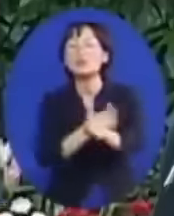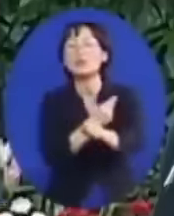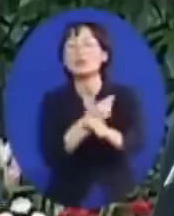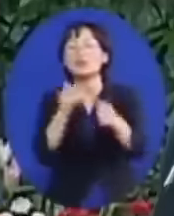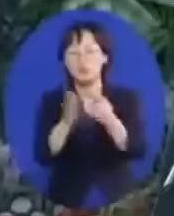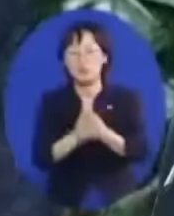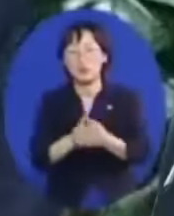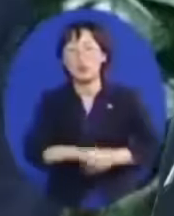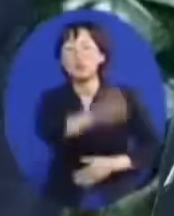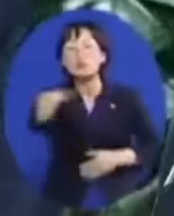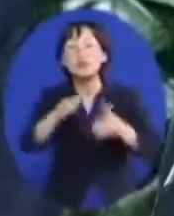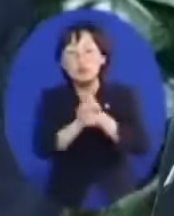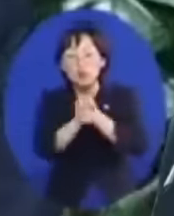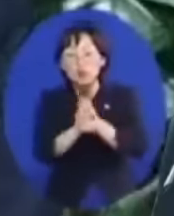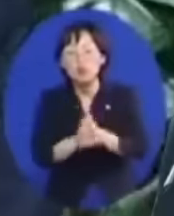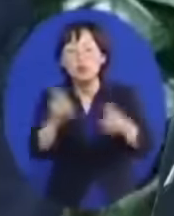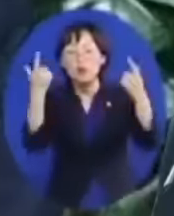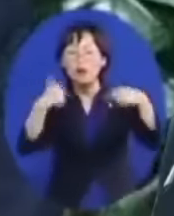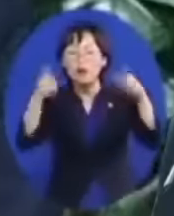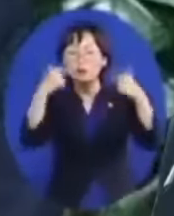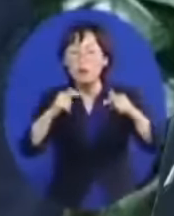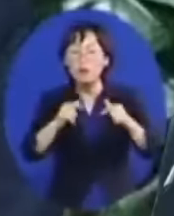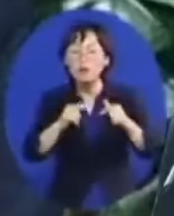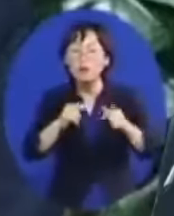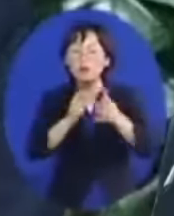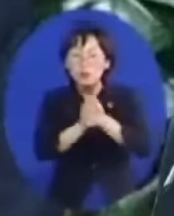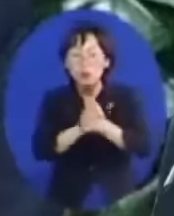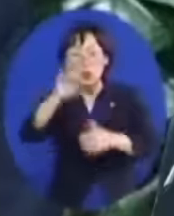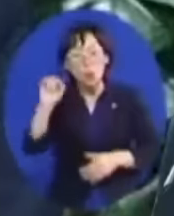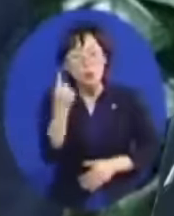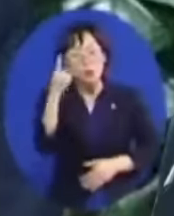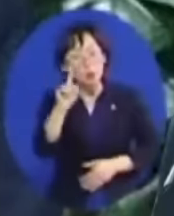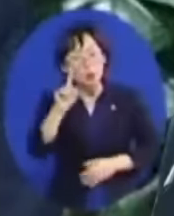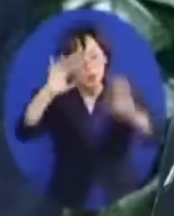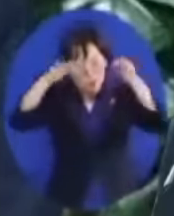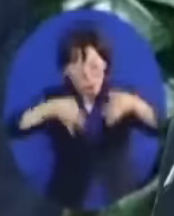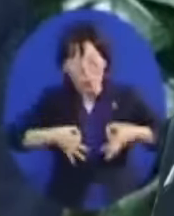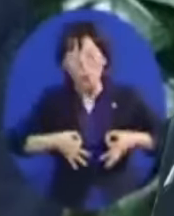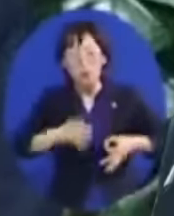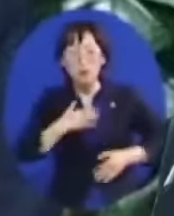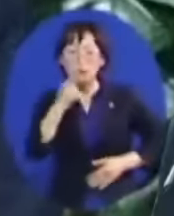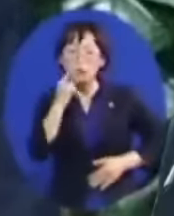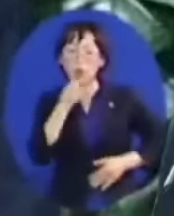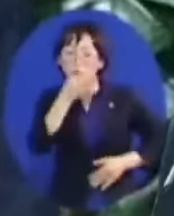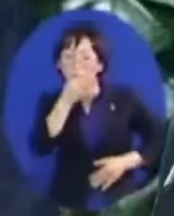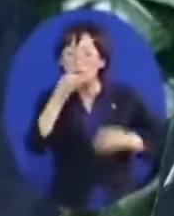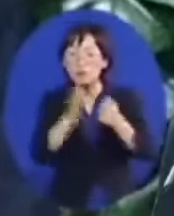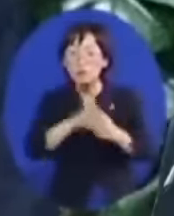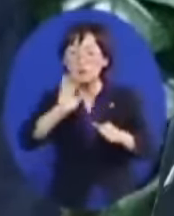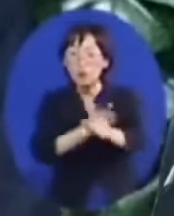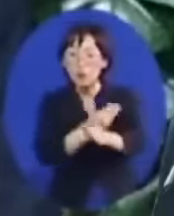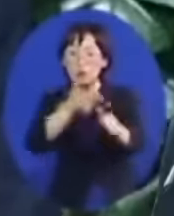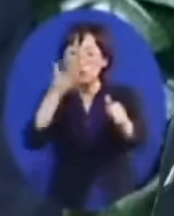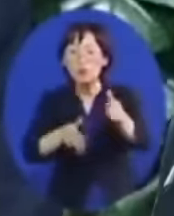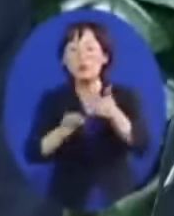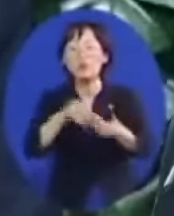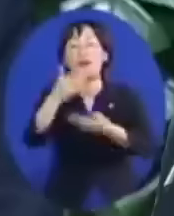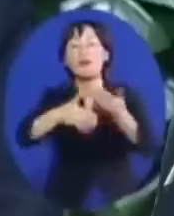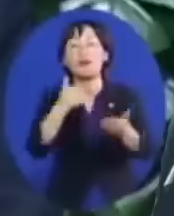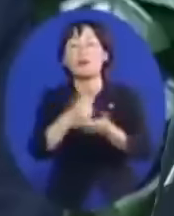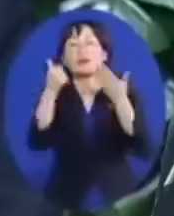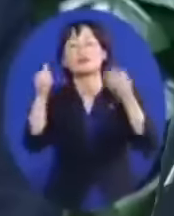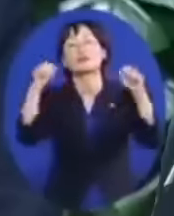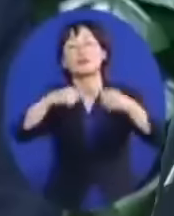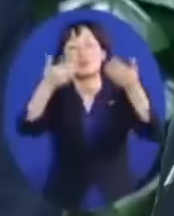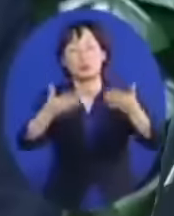때 항상 우리 기도의 동기를 살펴야 되는 것입니다. 내가 정욕으로 쓰려고 잘못 구하면 하나님께서